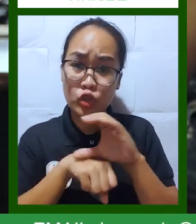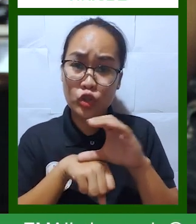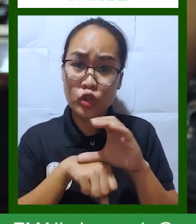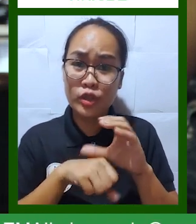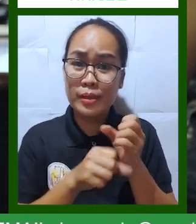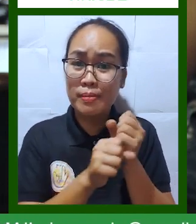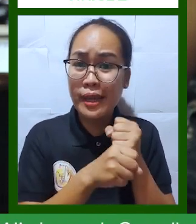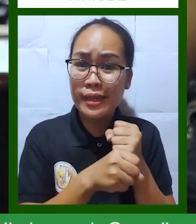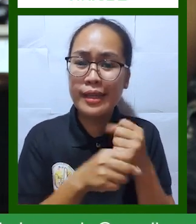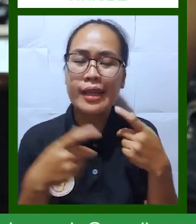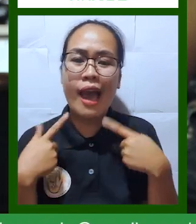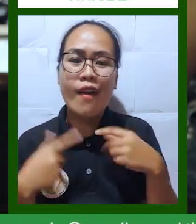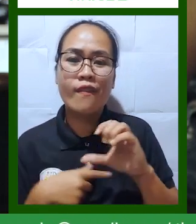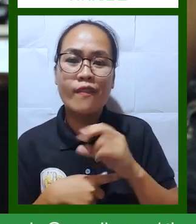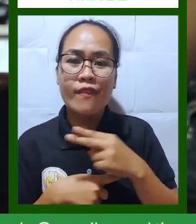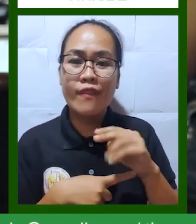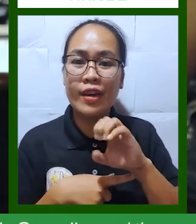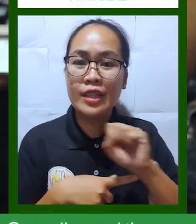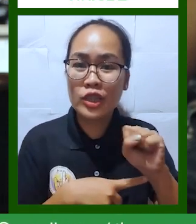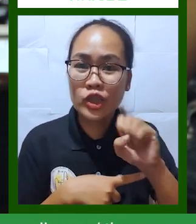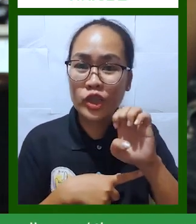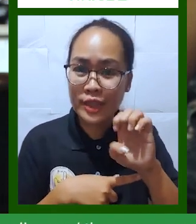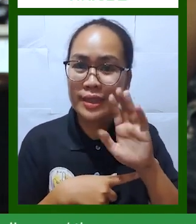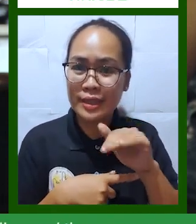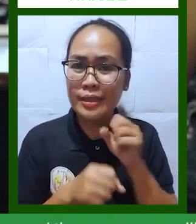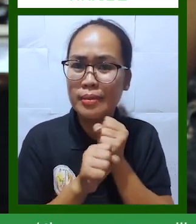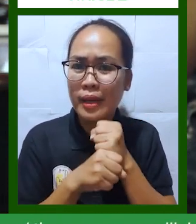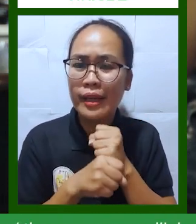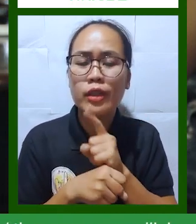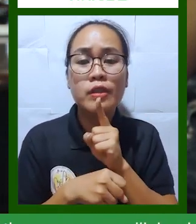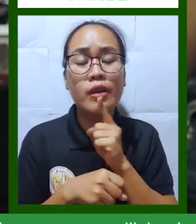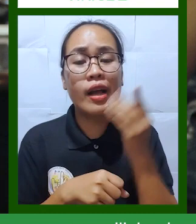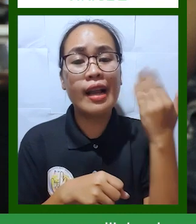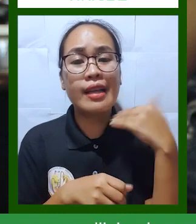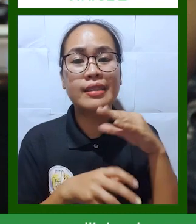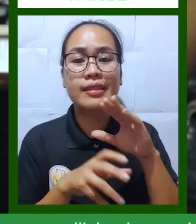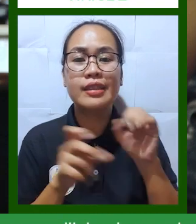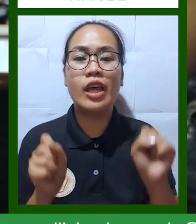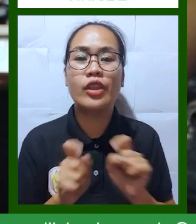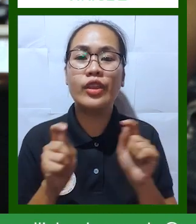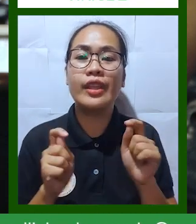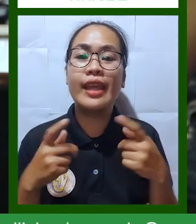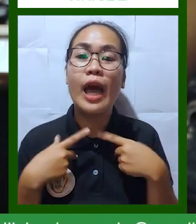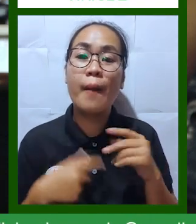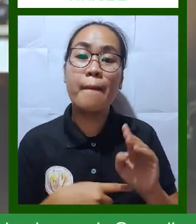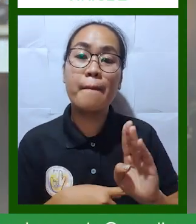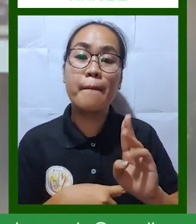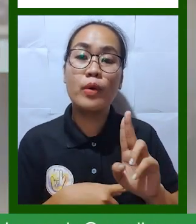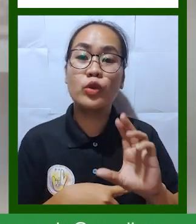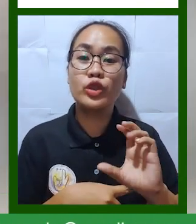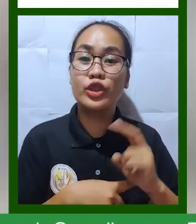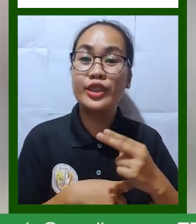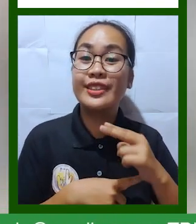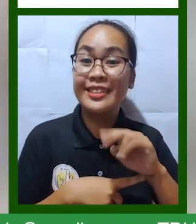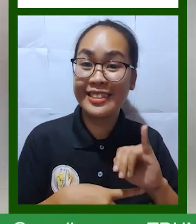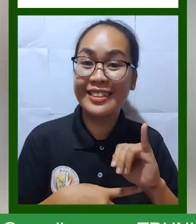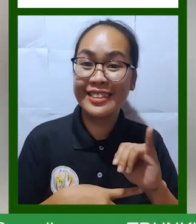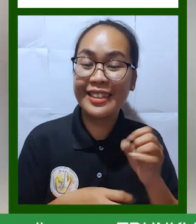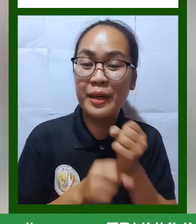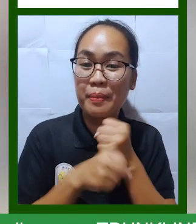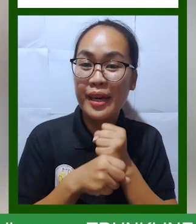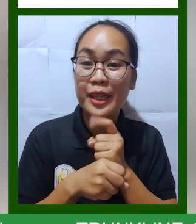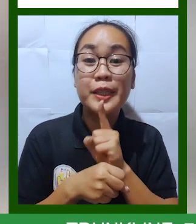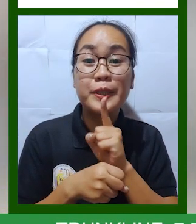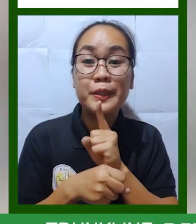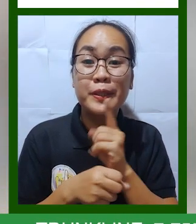tayong cheese, no? May cheese making. At syempre, itong last Saturday, nagkaroon ng buchi making naman. So syempre,